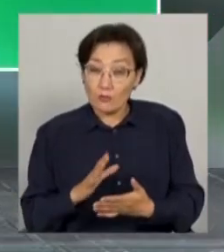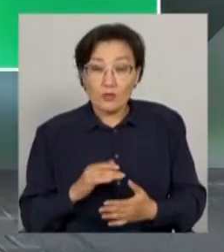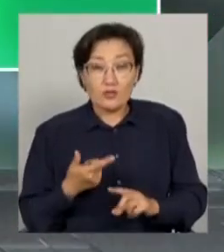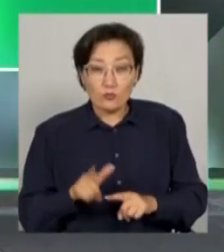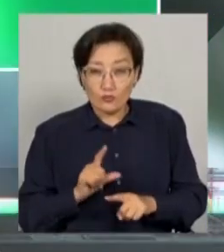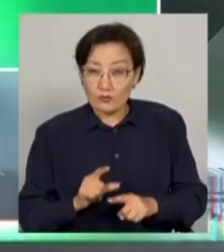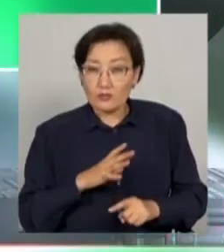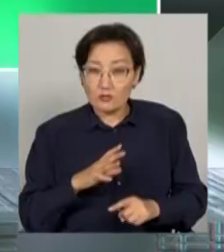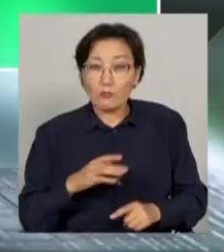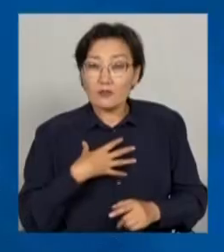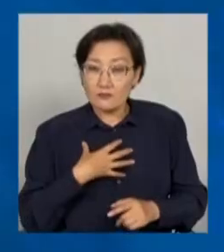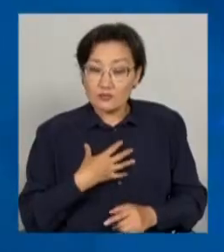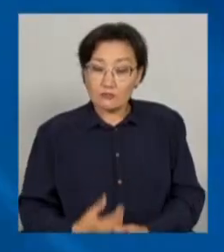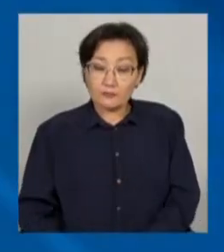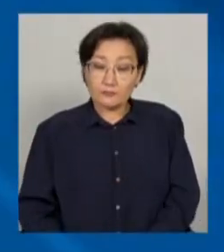абсолютно значимым.